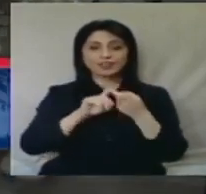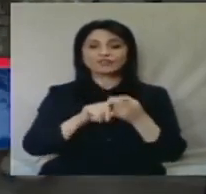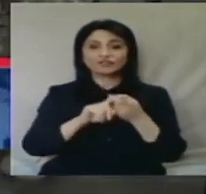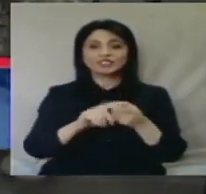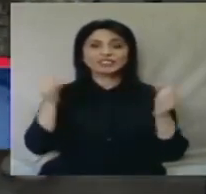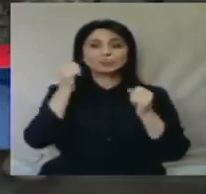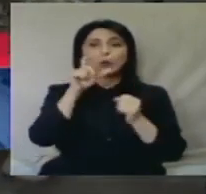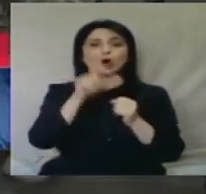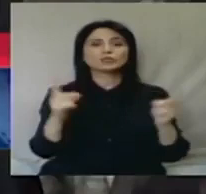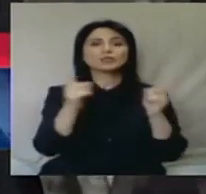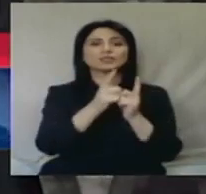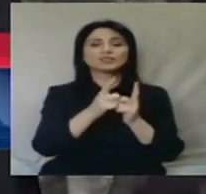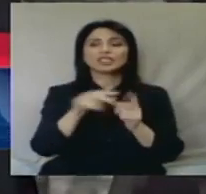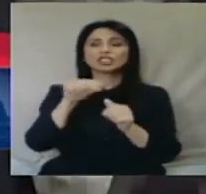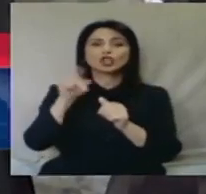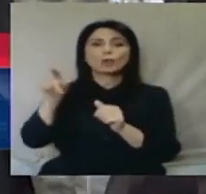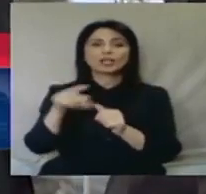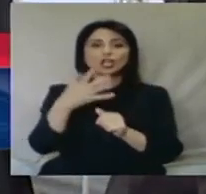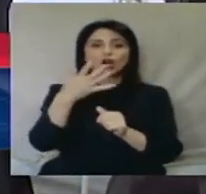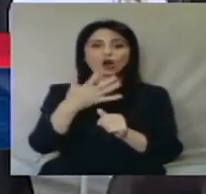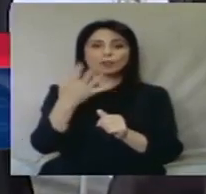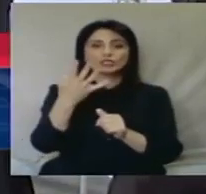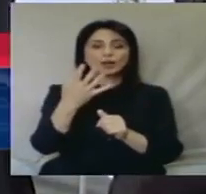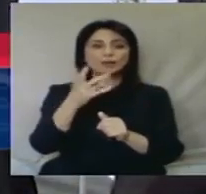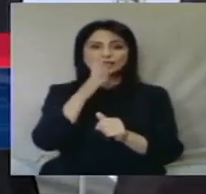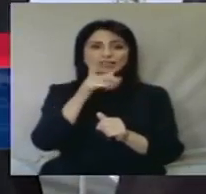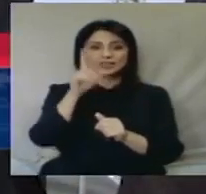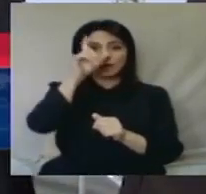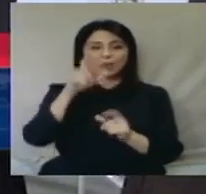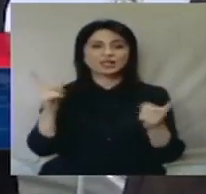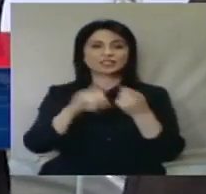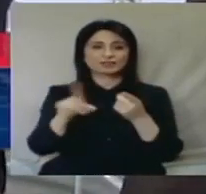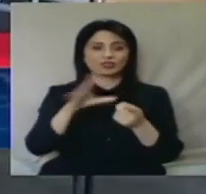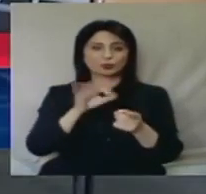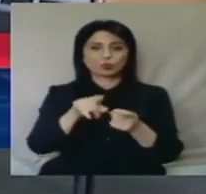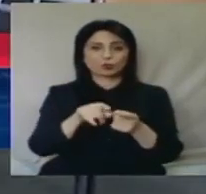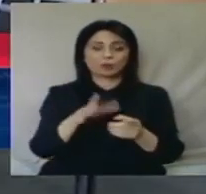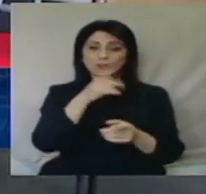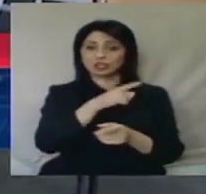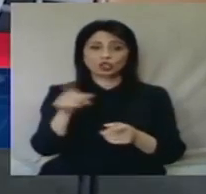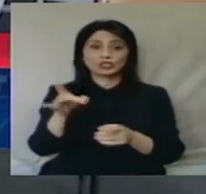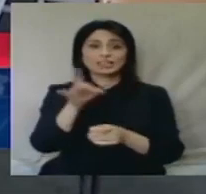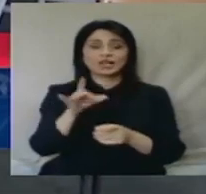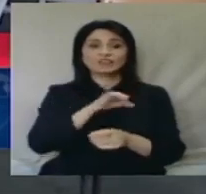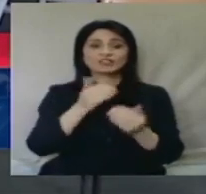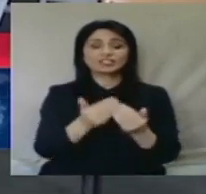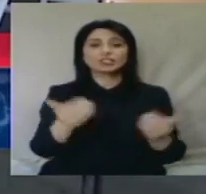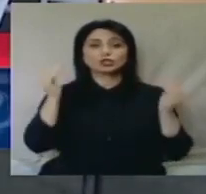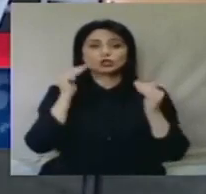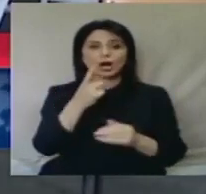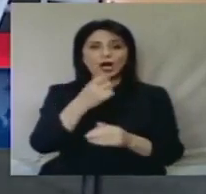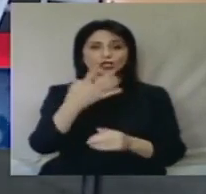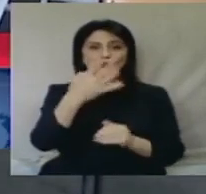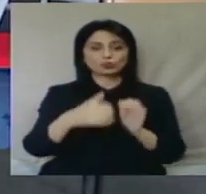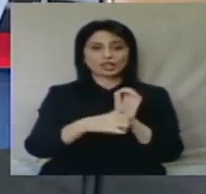სპორტსმენთან და სომხეთში ინფიცირებული 53 წლის მამაკაცთან კონტაქტებს უკავშირდებოდა. ამ დროისათვის რეგიონში თვითიზოლაციაში 156